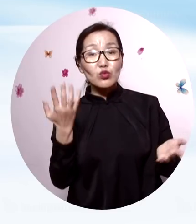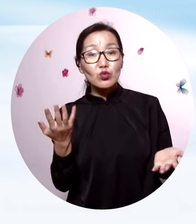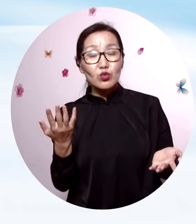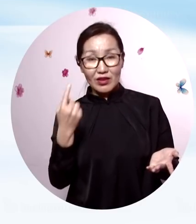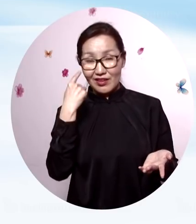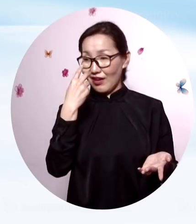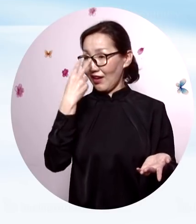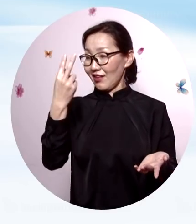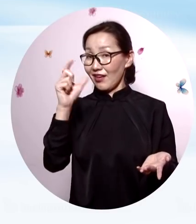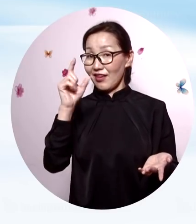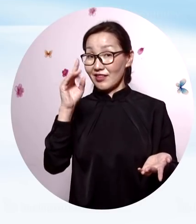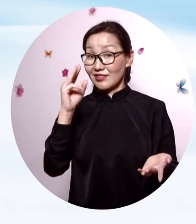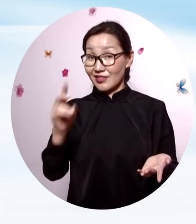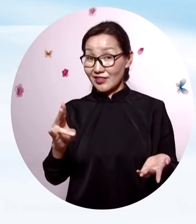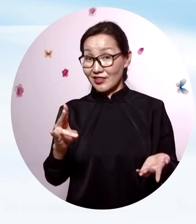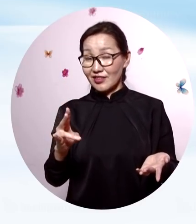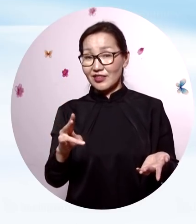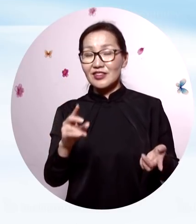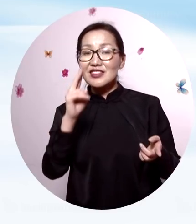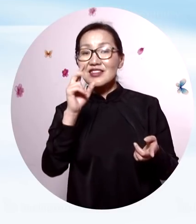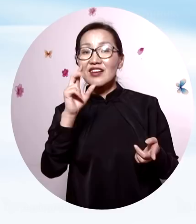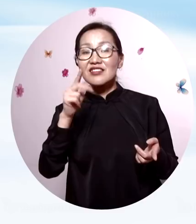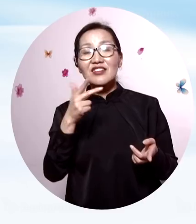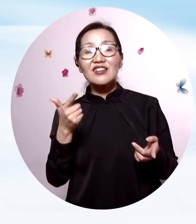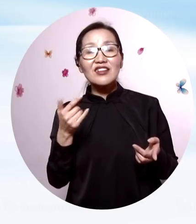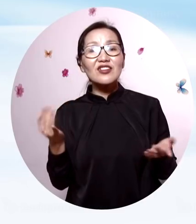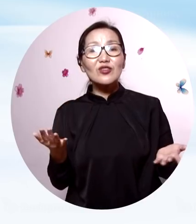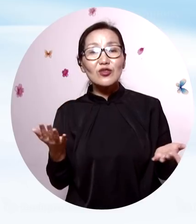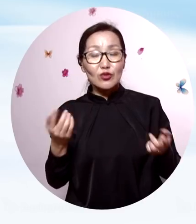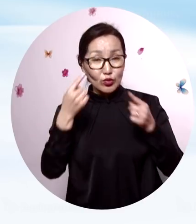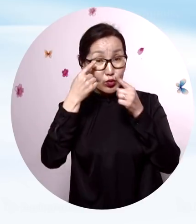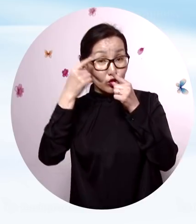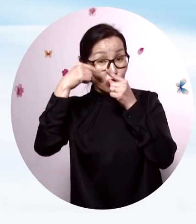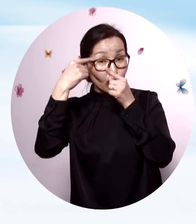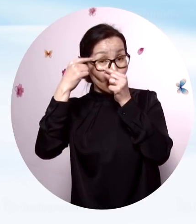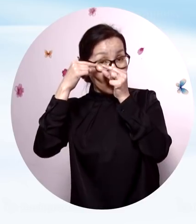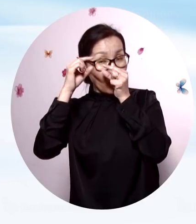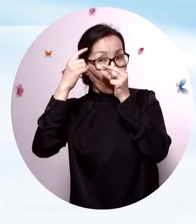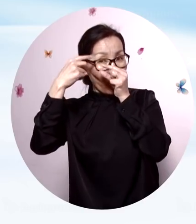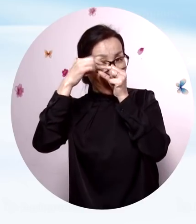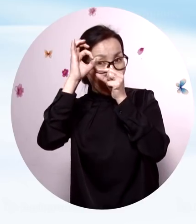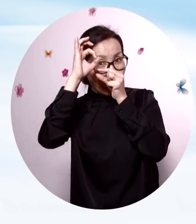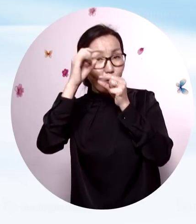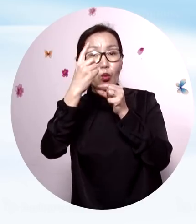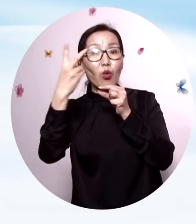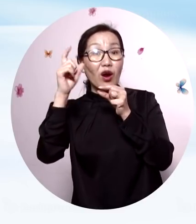гэдэг маань харах эрхтэн. Харин цэцгээ гэдэг маань нүдний гол хэсэг хүүхэн